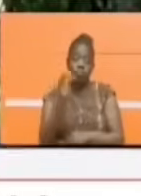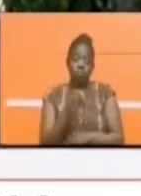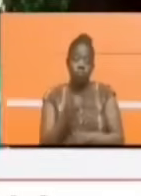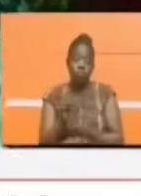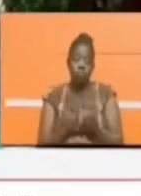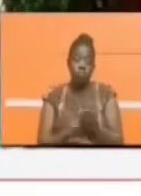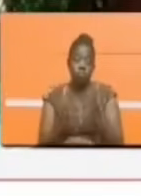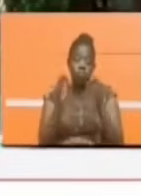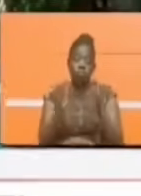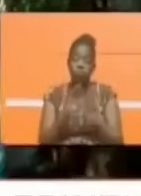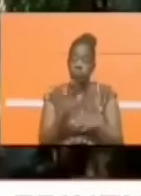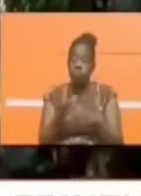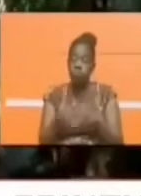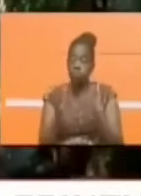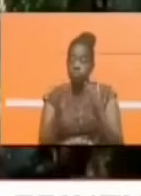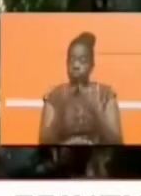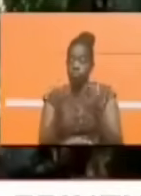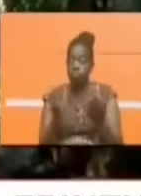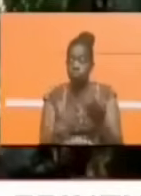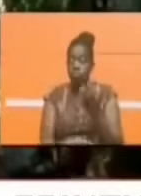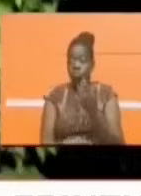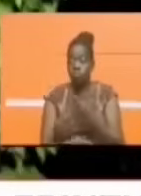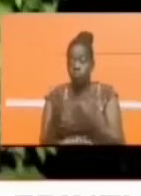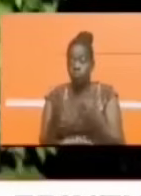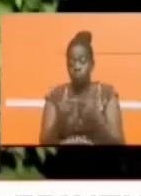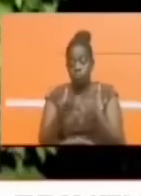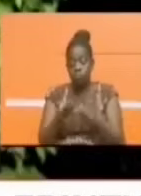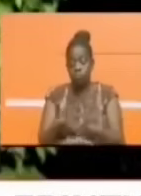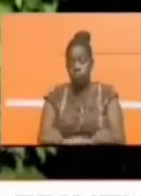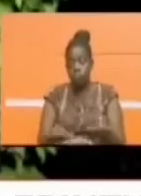n'ajjamu ebintu byonna n'ateeka mu nju n'ateekerera n'obugaali bwe.